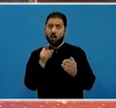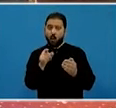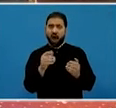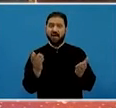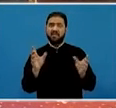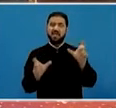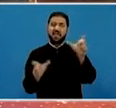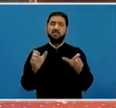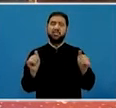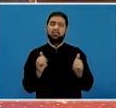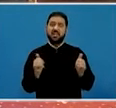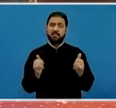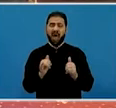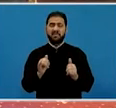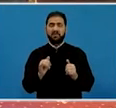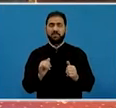că se manifestă